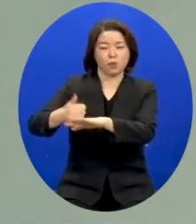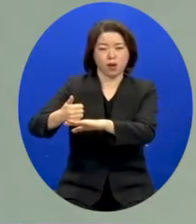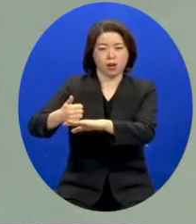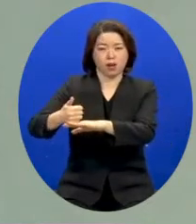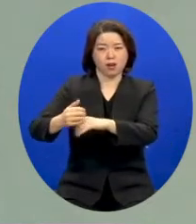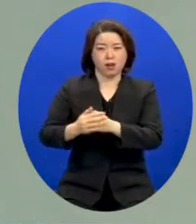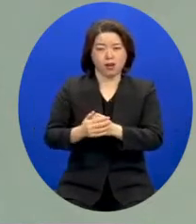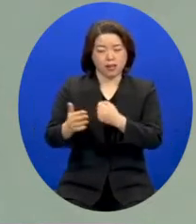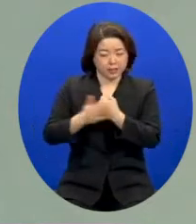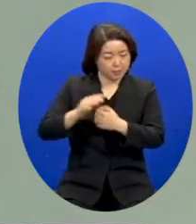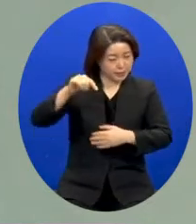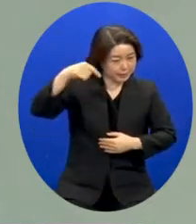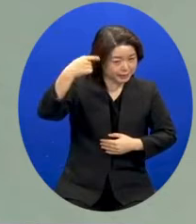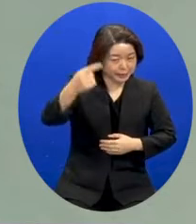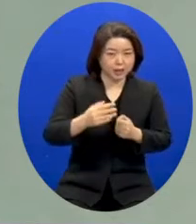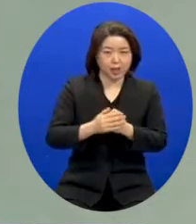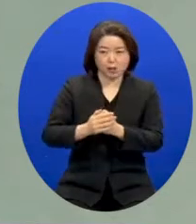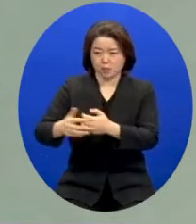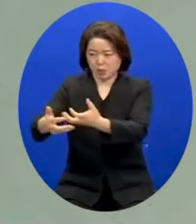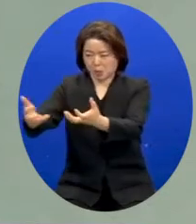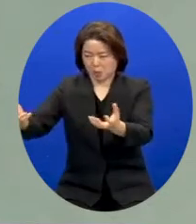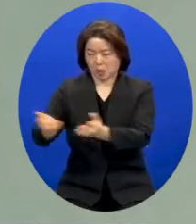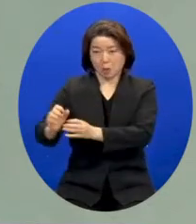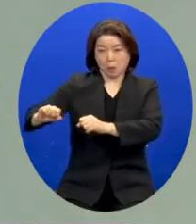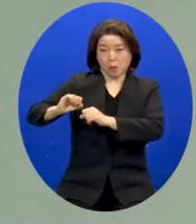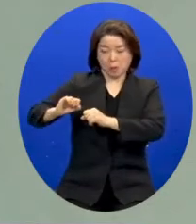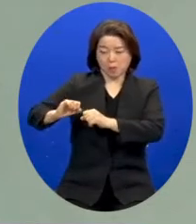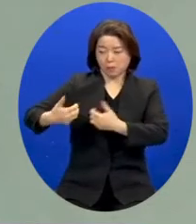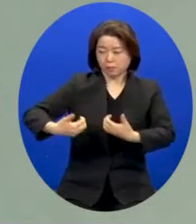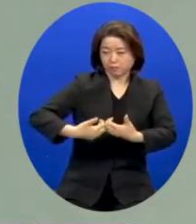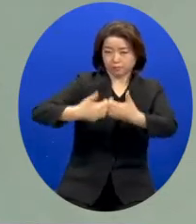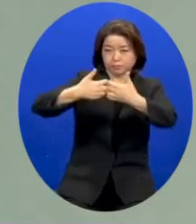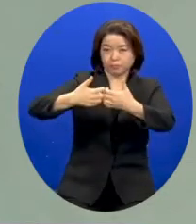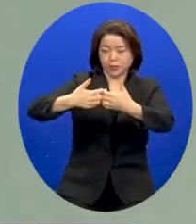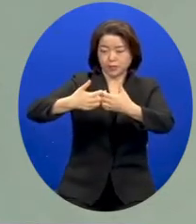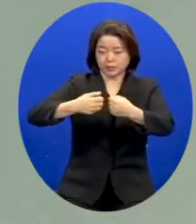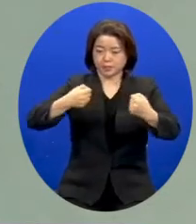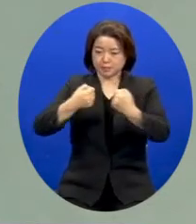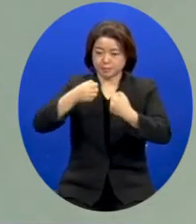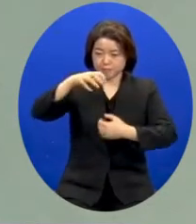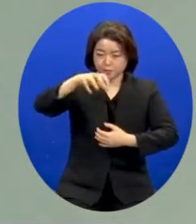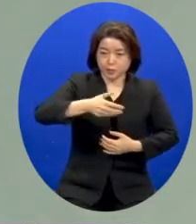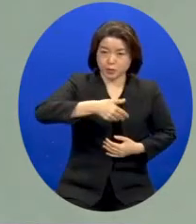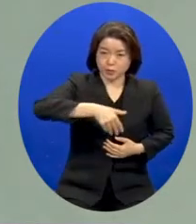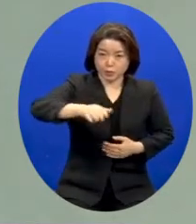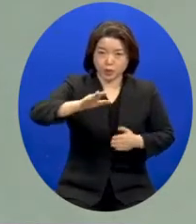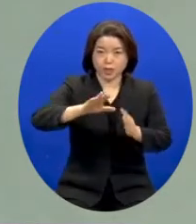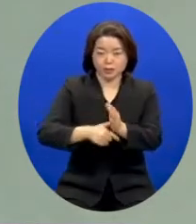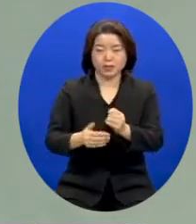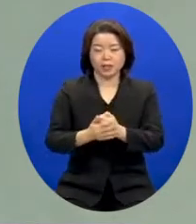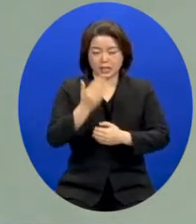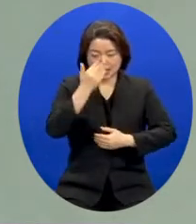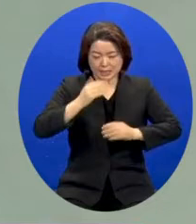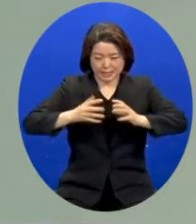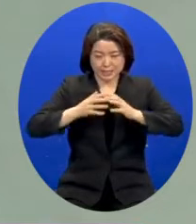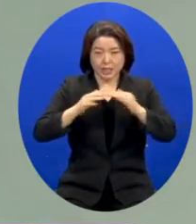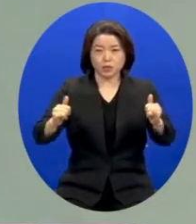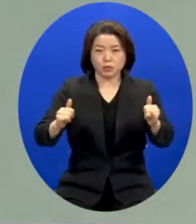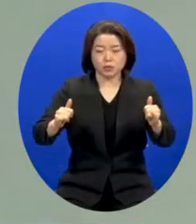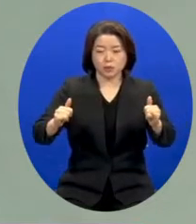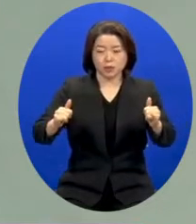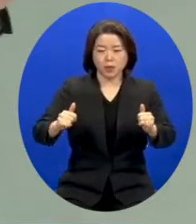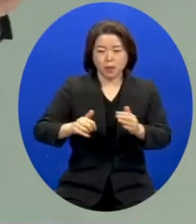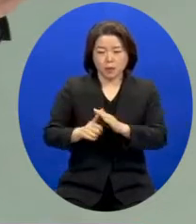그래서 그 다음 그 대군과 맞대항해서 전쟁터로 나갈 때 이스라엘 군사들 맨